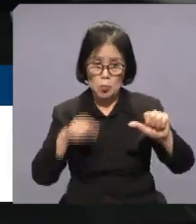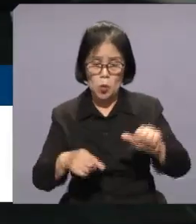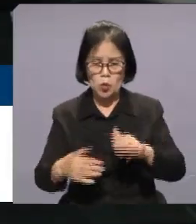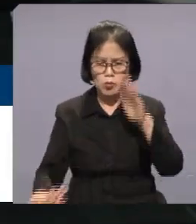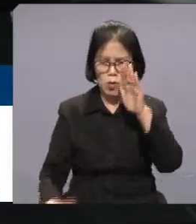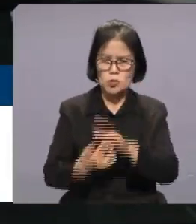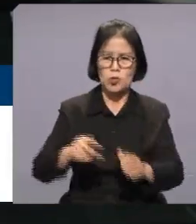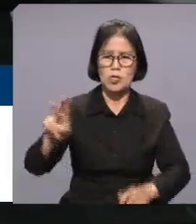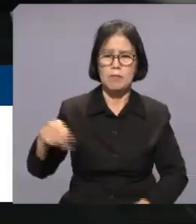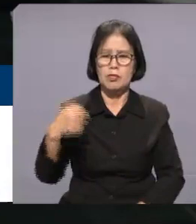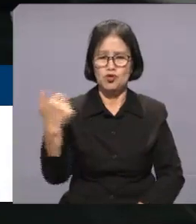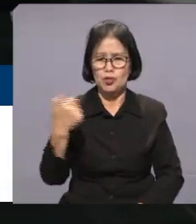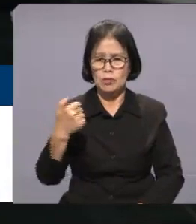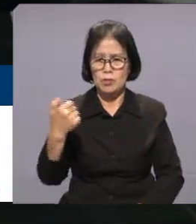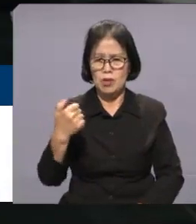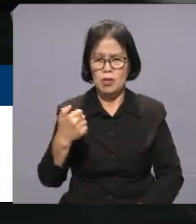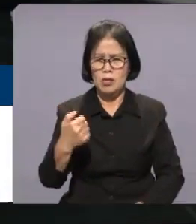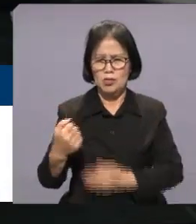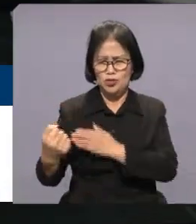260km/h와